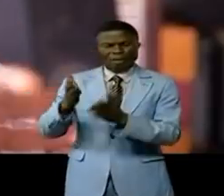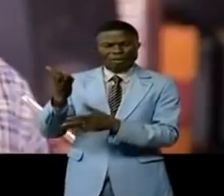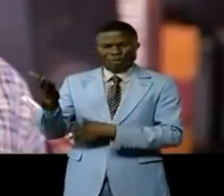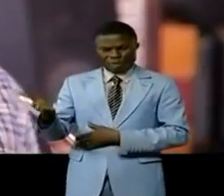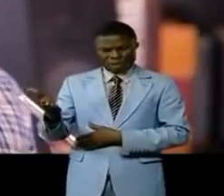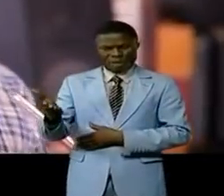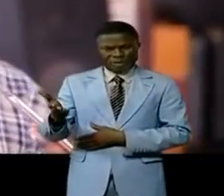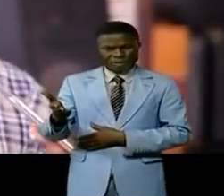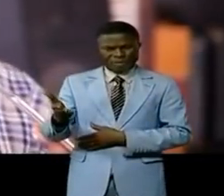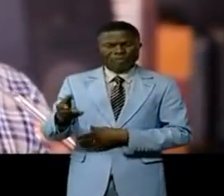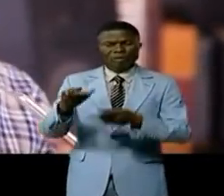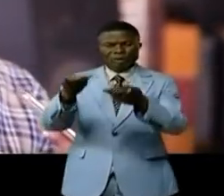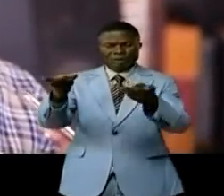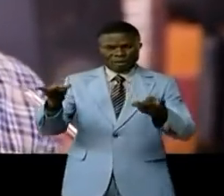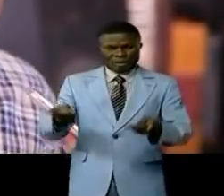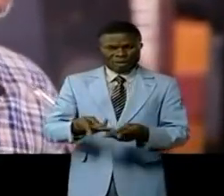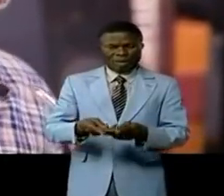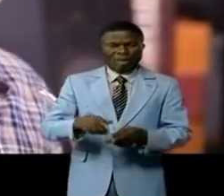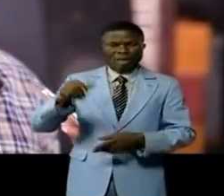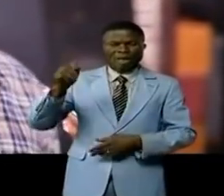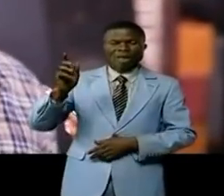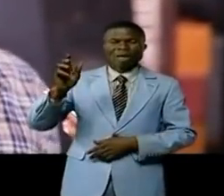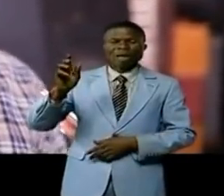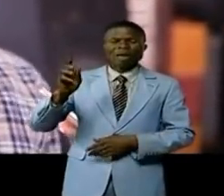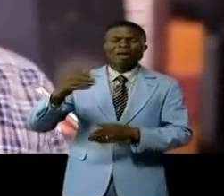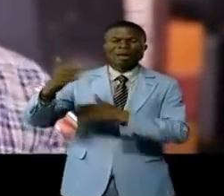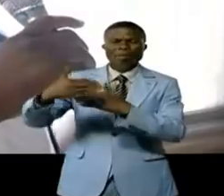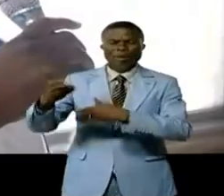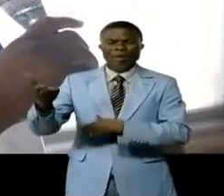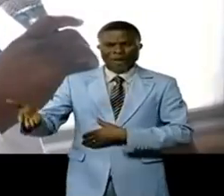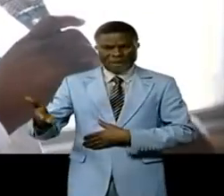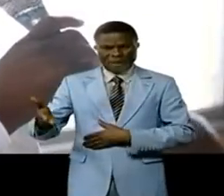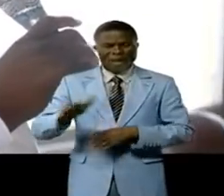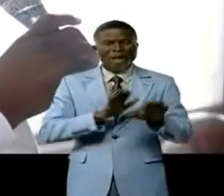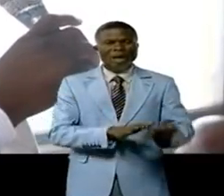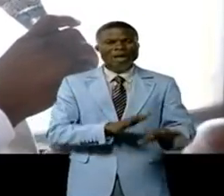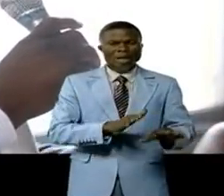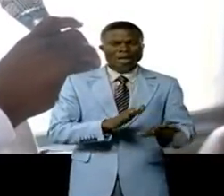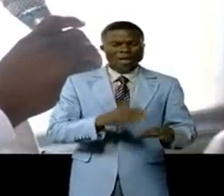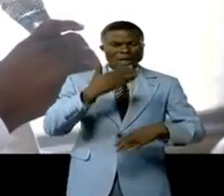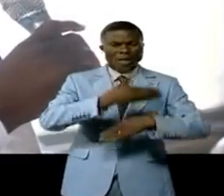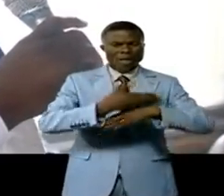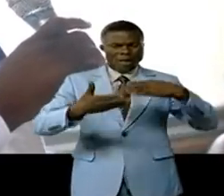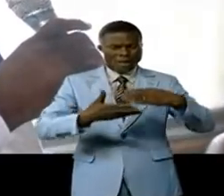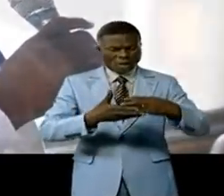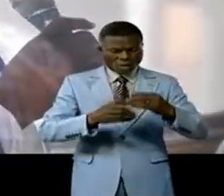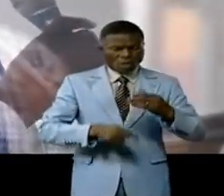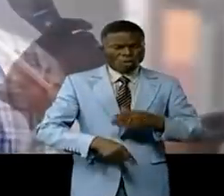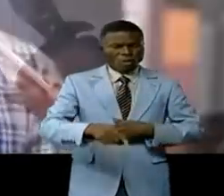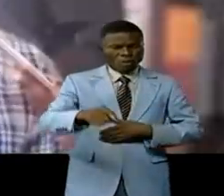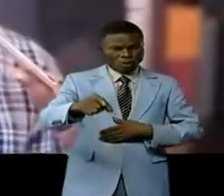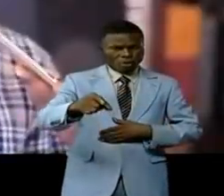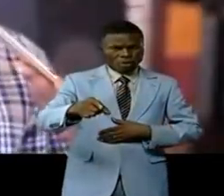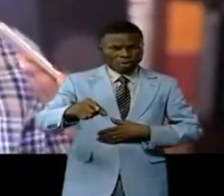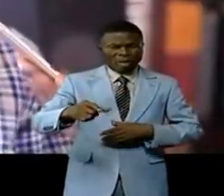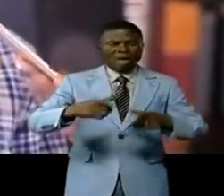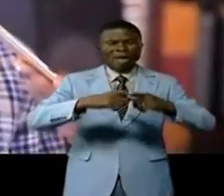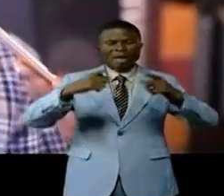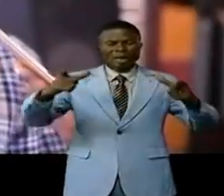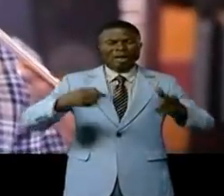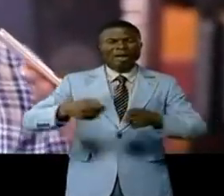d'aménagement situé au Campem non loin de là. Cela en attendant la construction dans les tout prochains jours d'un